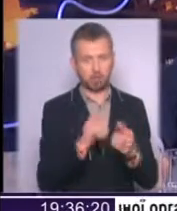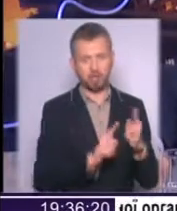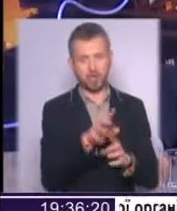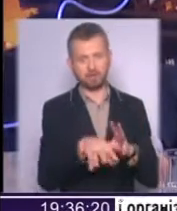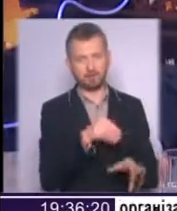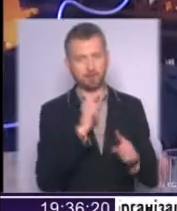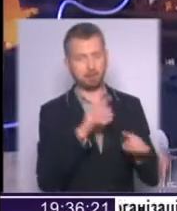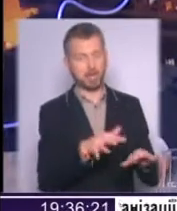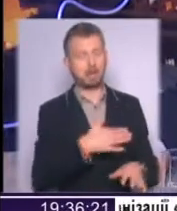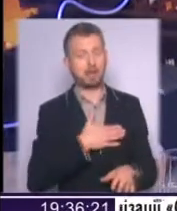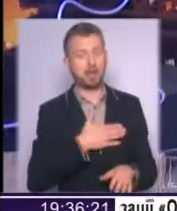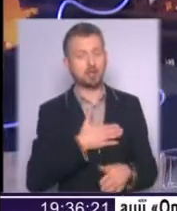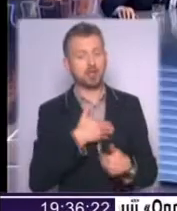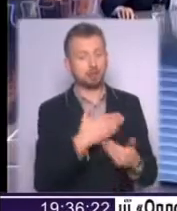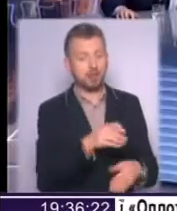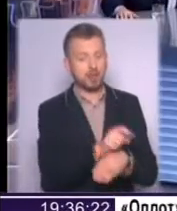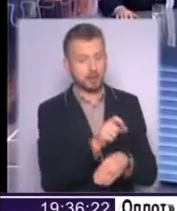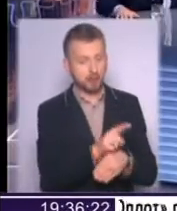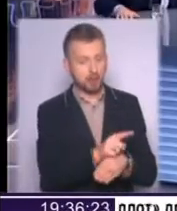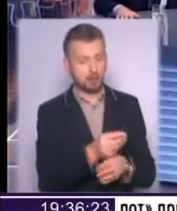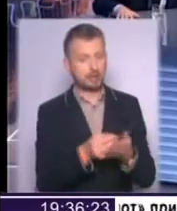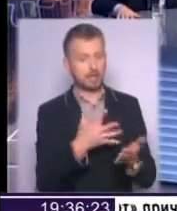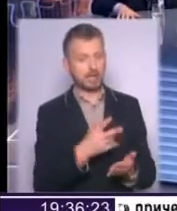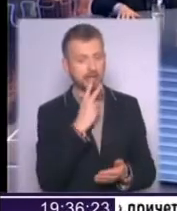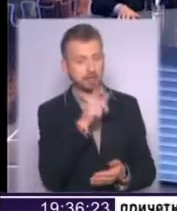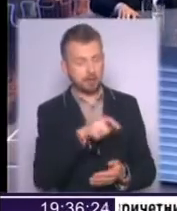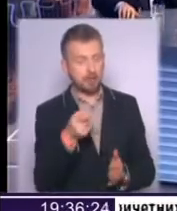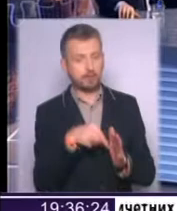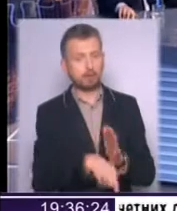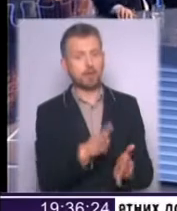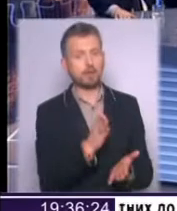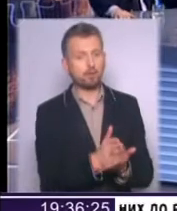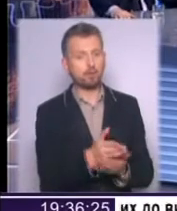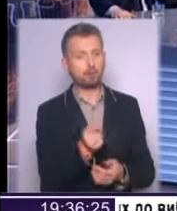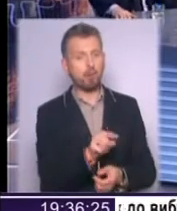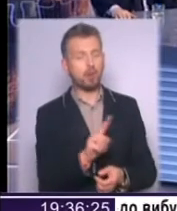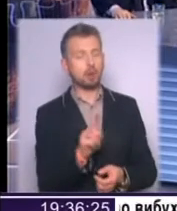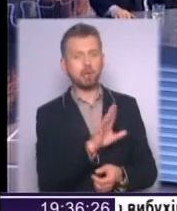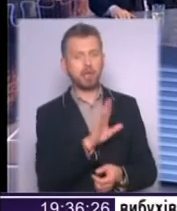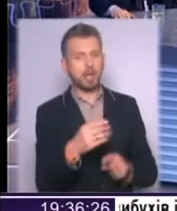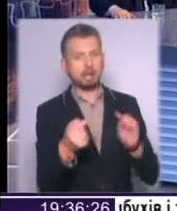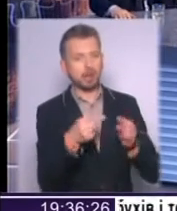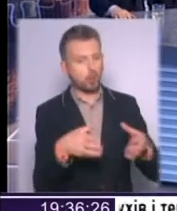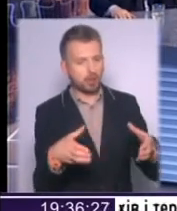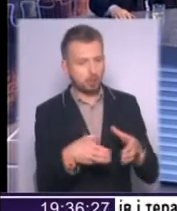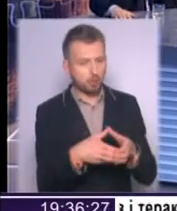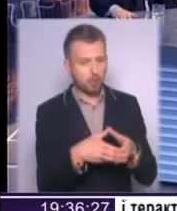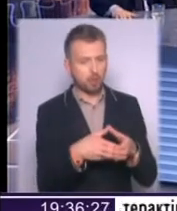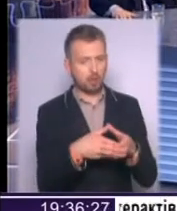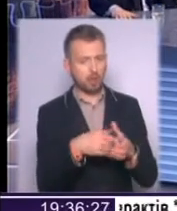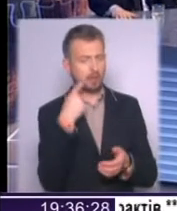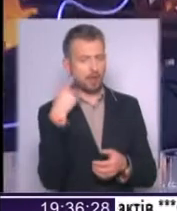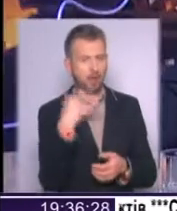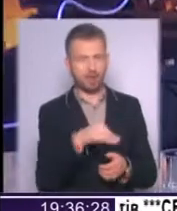Наша с вами задача, дорогие зрители, заключается в том, чтобы не оппозиционный блок негодяев и